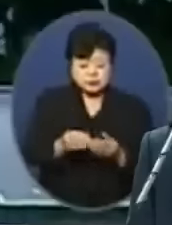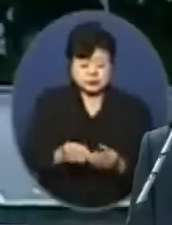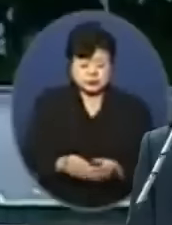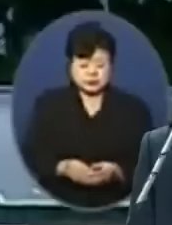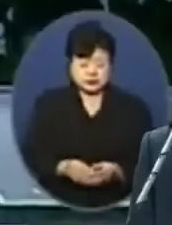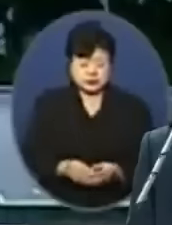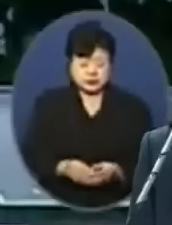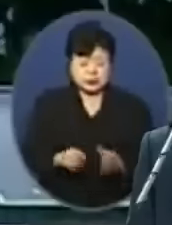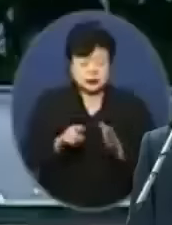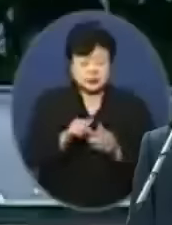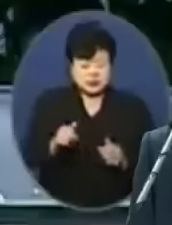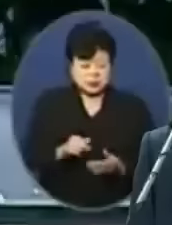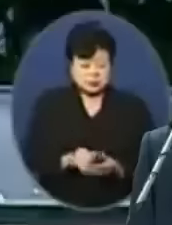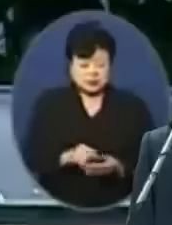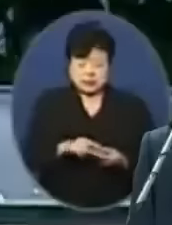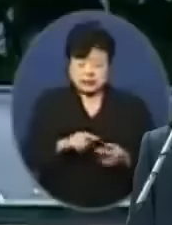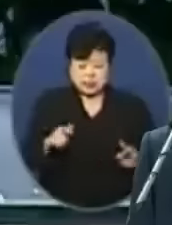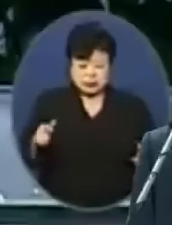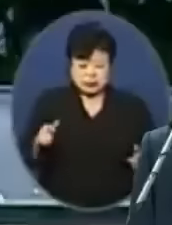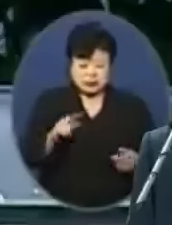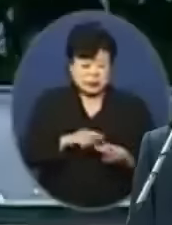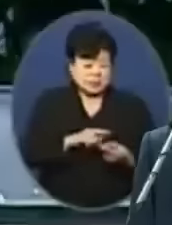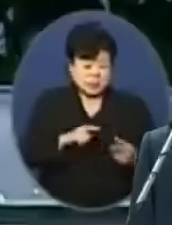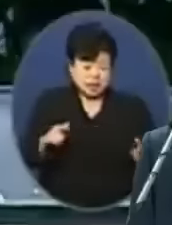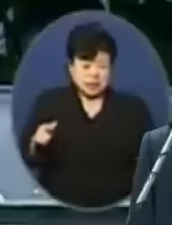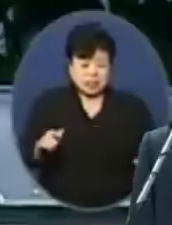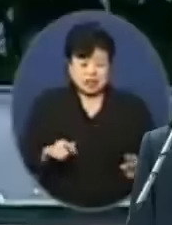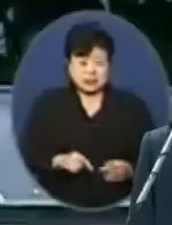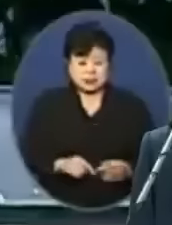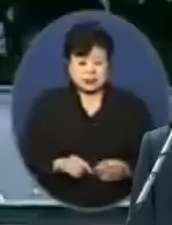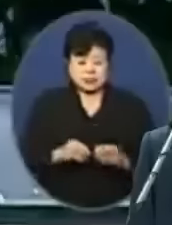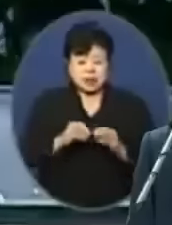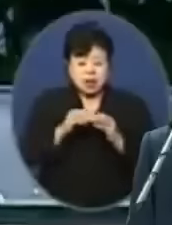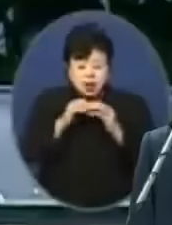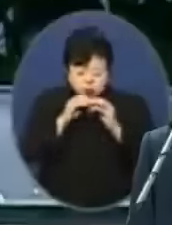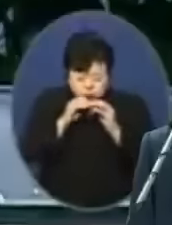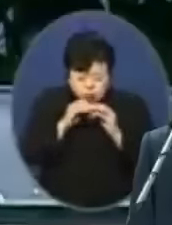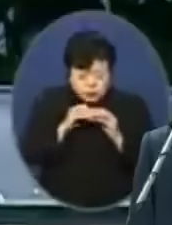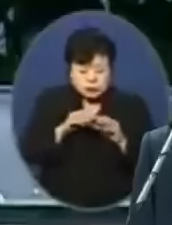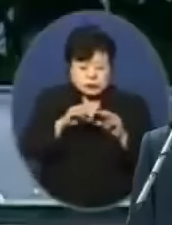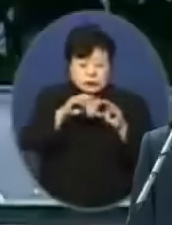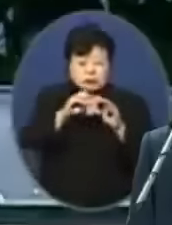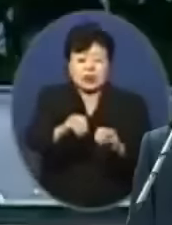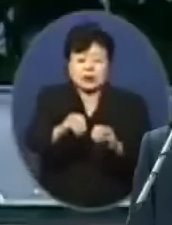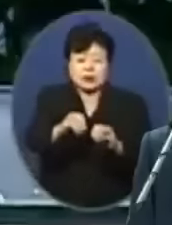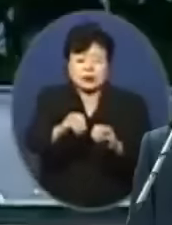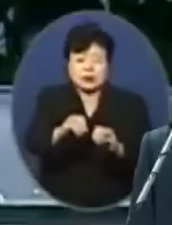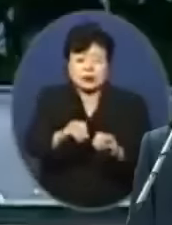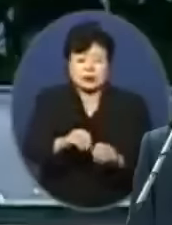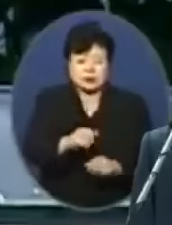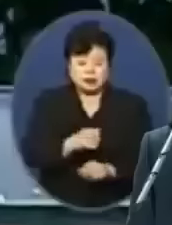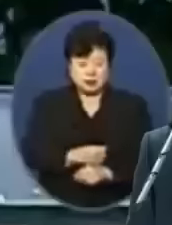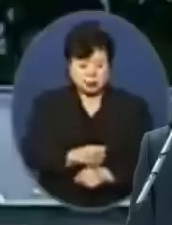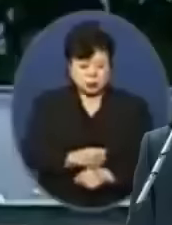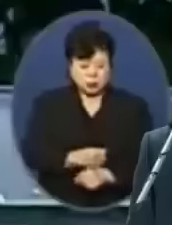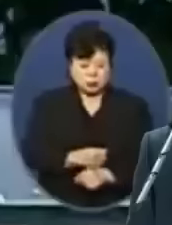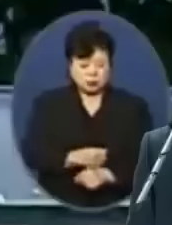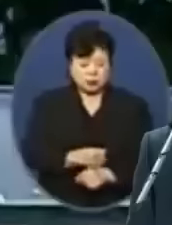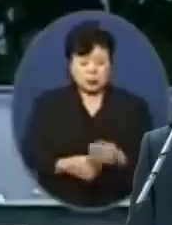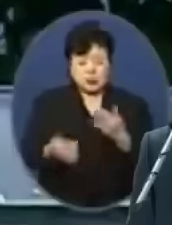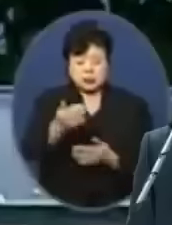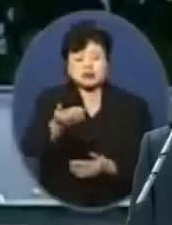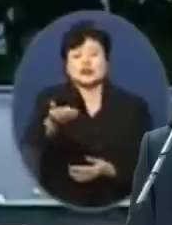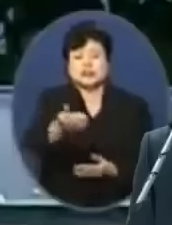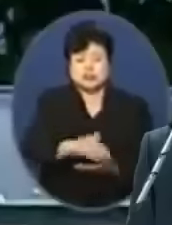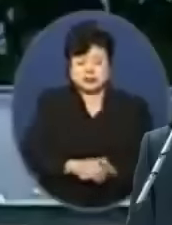같은 믿는 사람이라도 자기 마음에 안 드는 사람은 가서 신앙의 불을 잘 돋구어주지